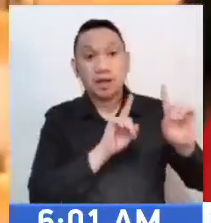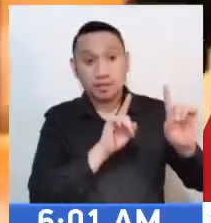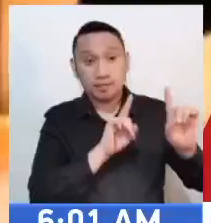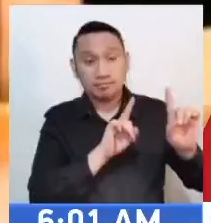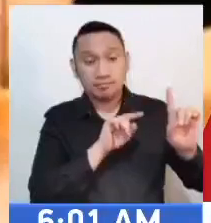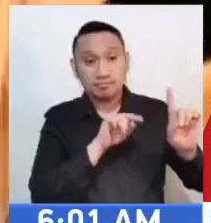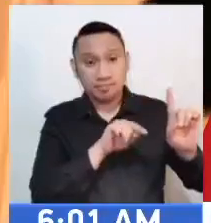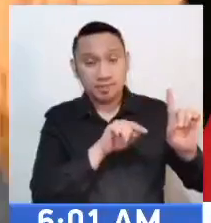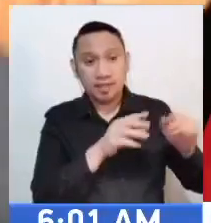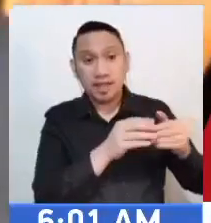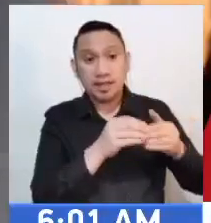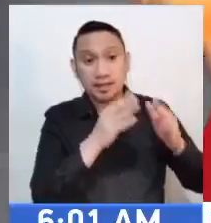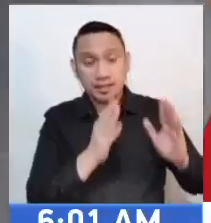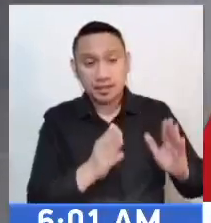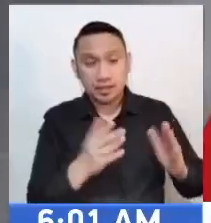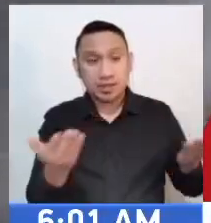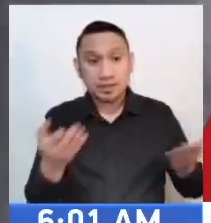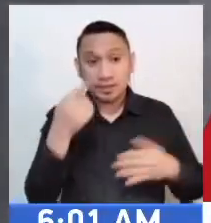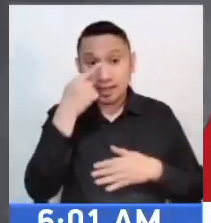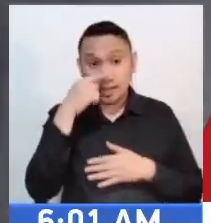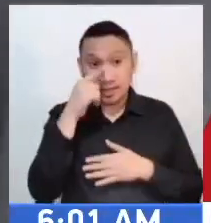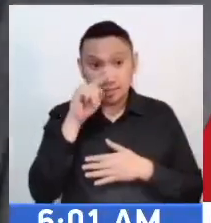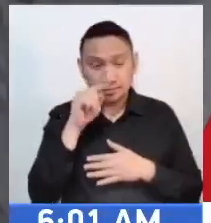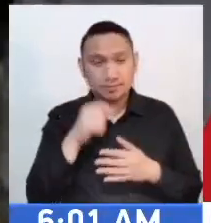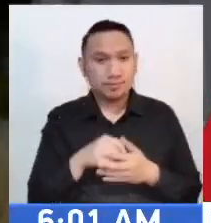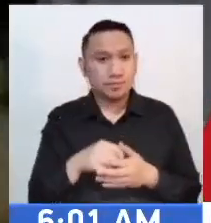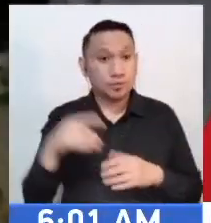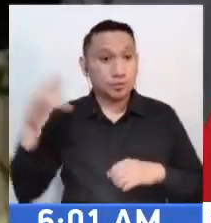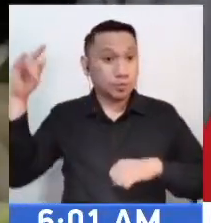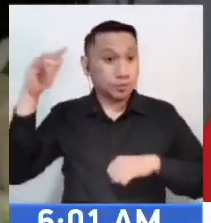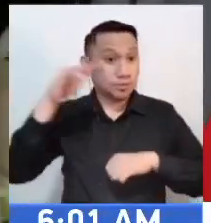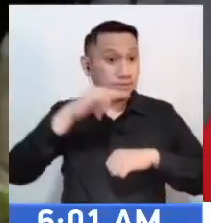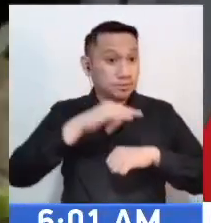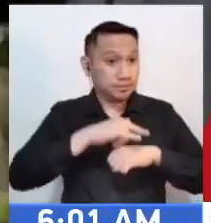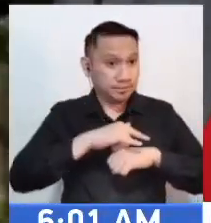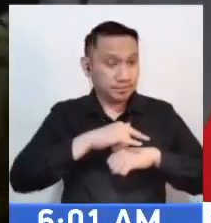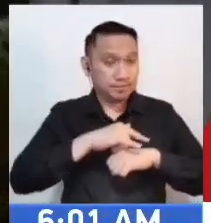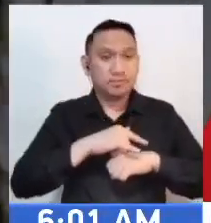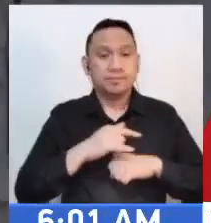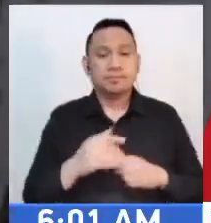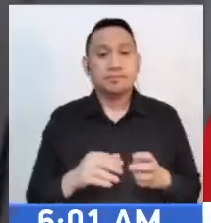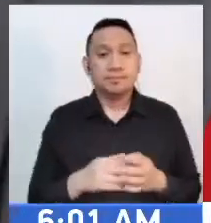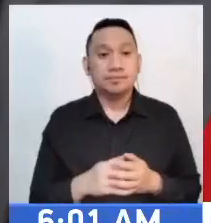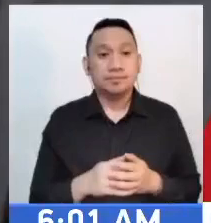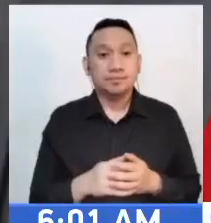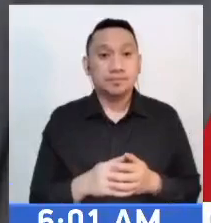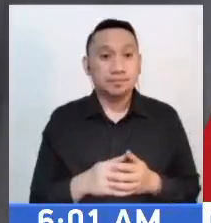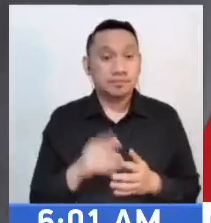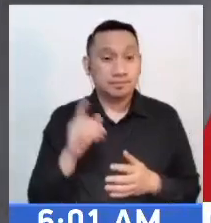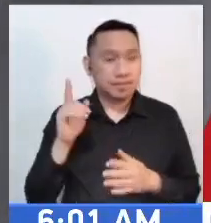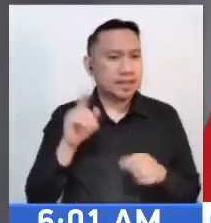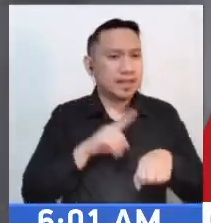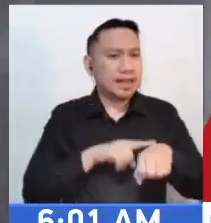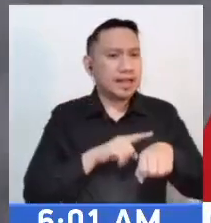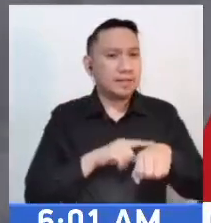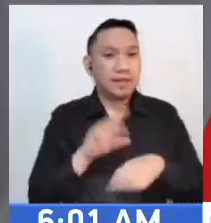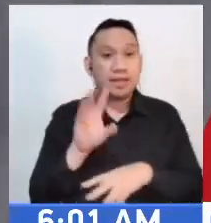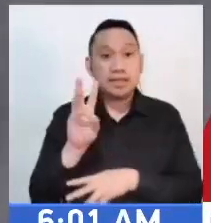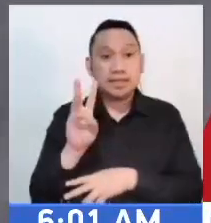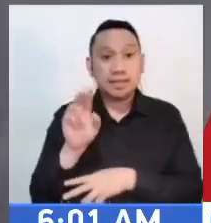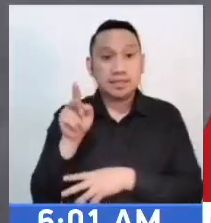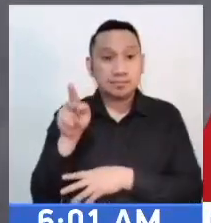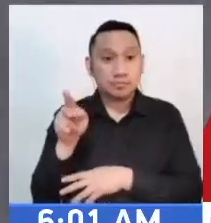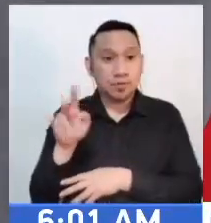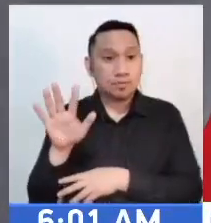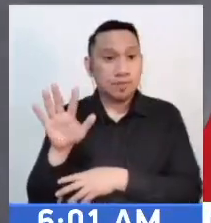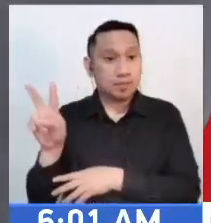Meeting sa Bangkok, Thailand. Lumapag ang sinakyang eroplano ni Harris sa Balabag Ramp dakong 6:52 ng gabi para sa kanyang